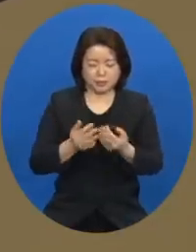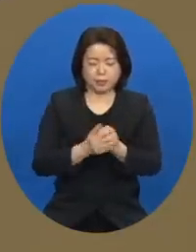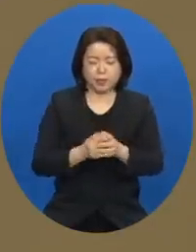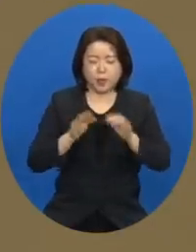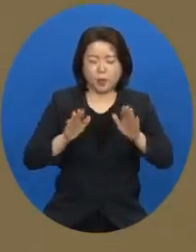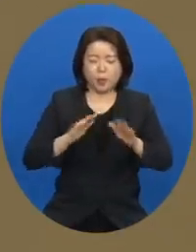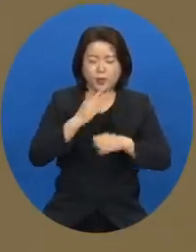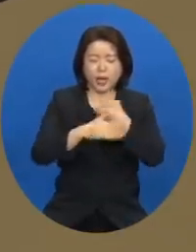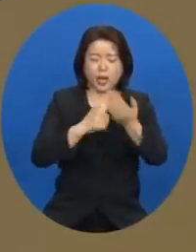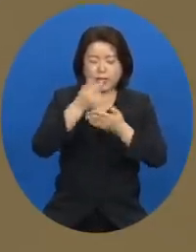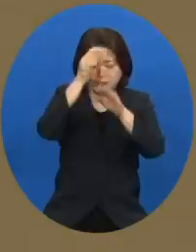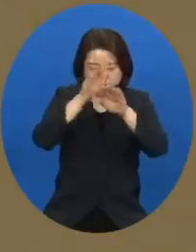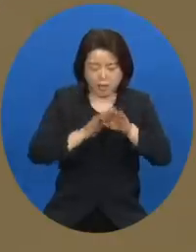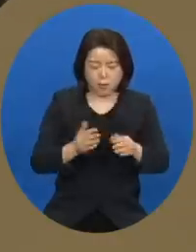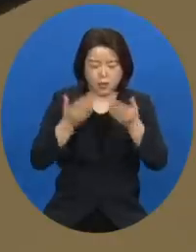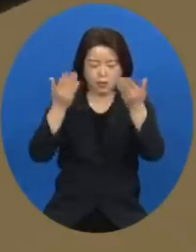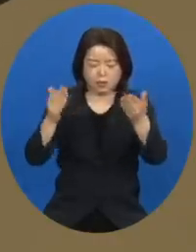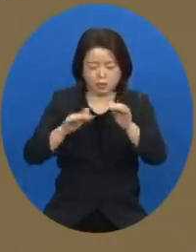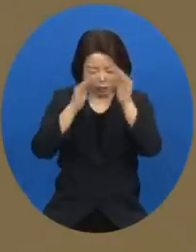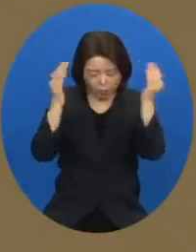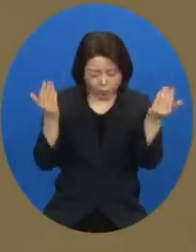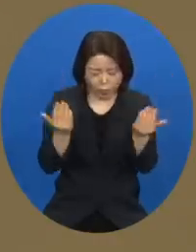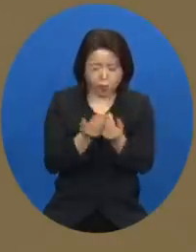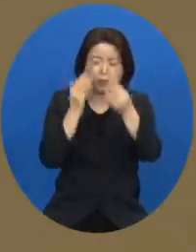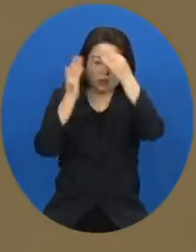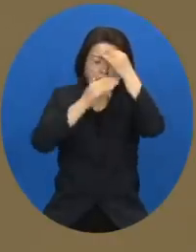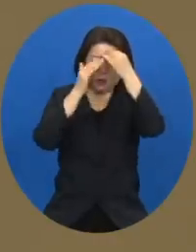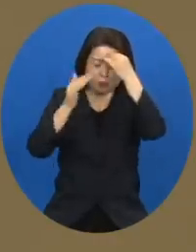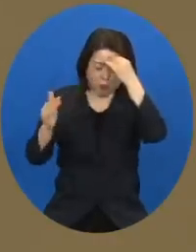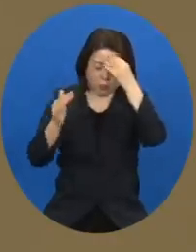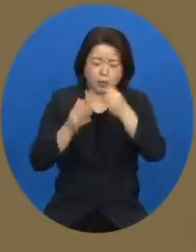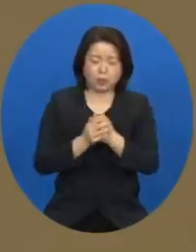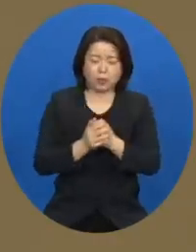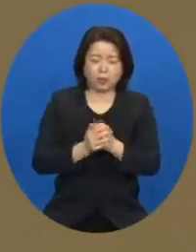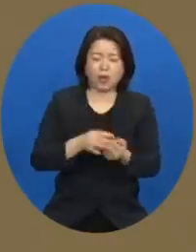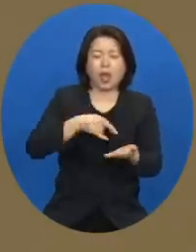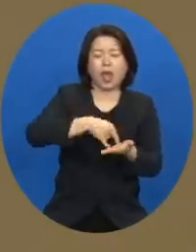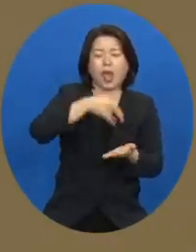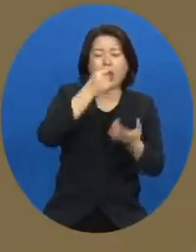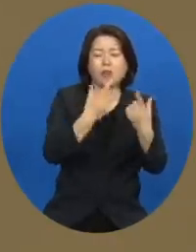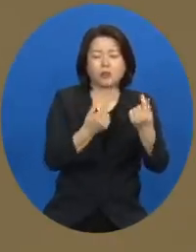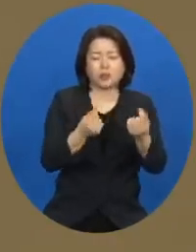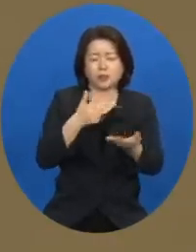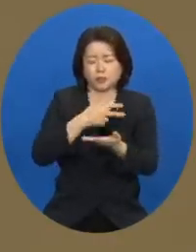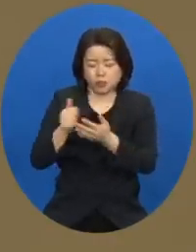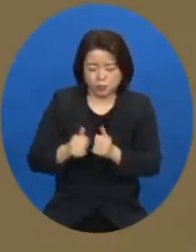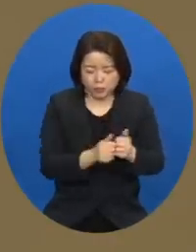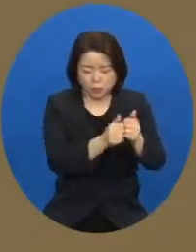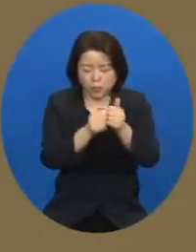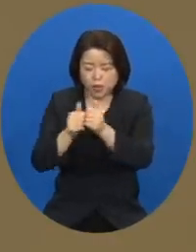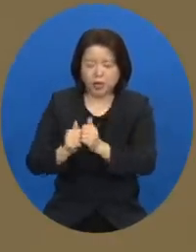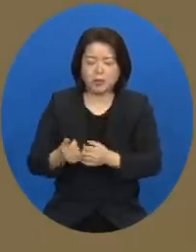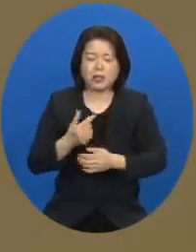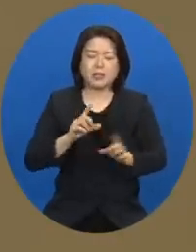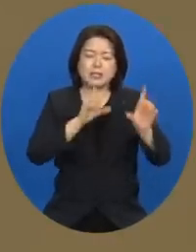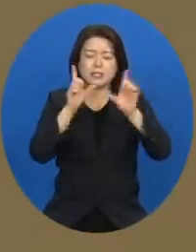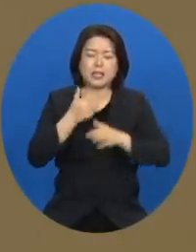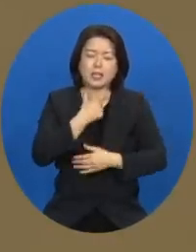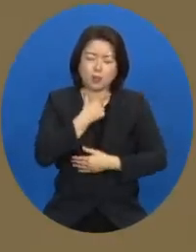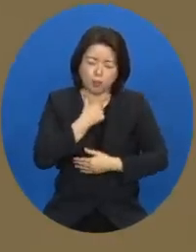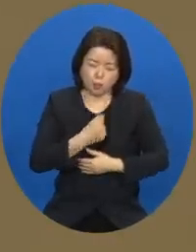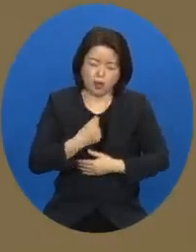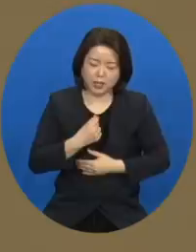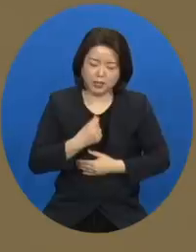오늘 하나님께 예배드리는 모든 성도들 에녹처럼 주님과 동행하는 삶을 살기를 갈망하는